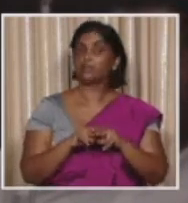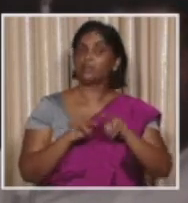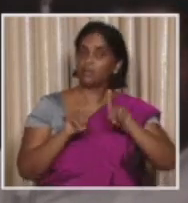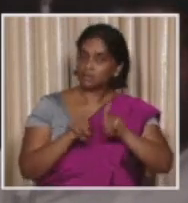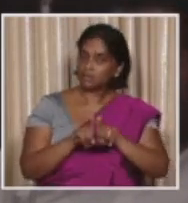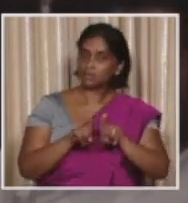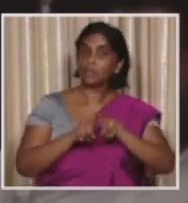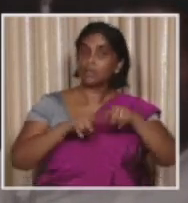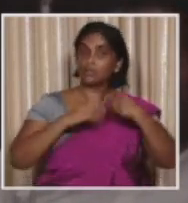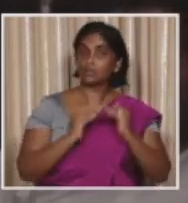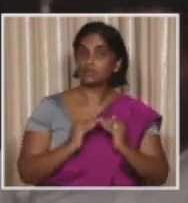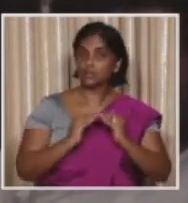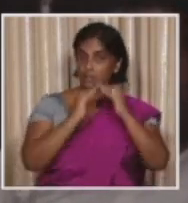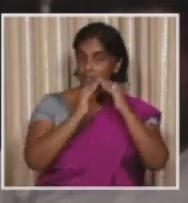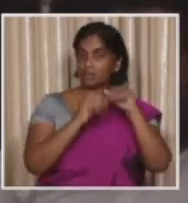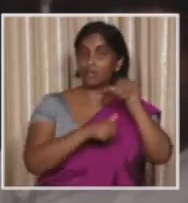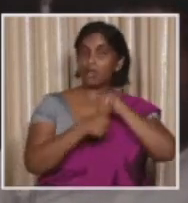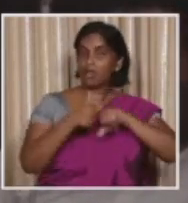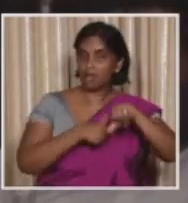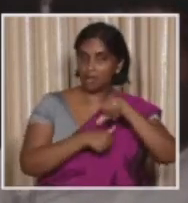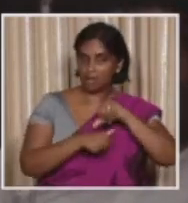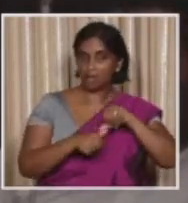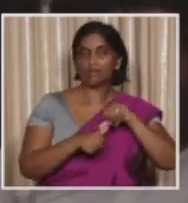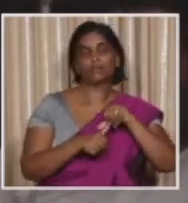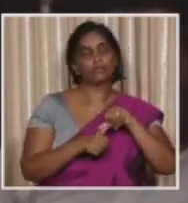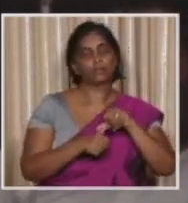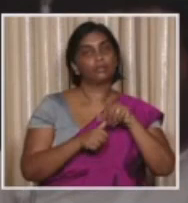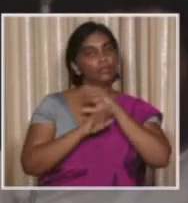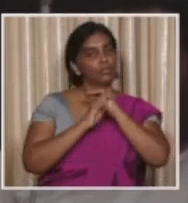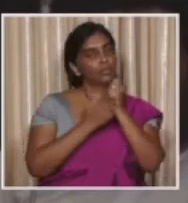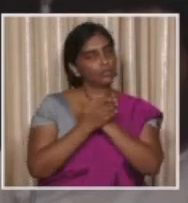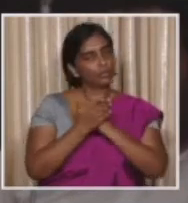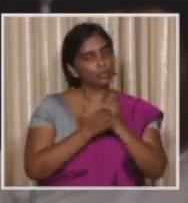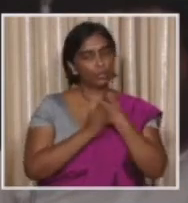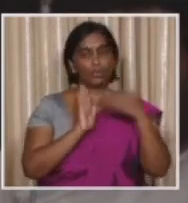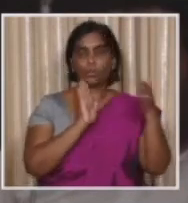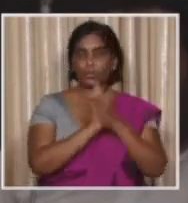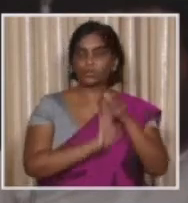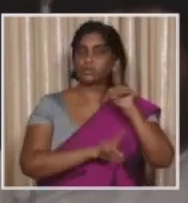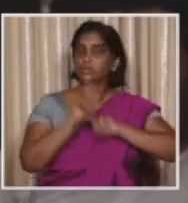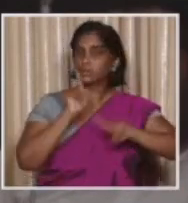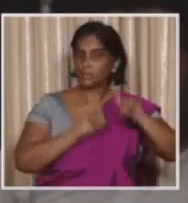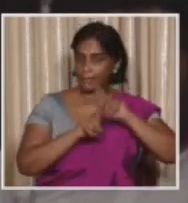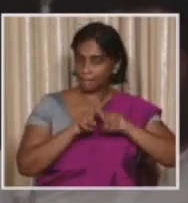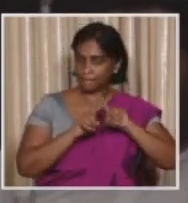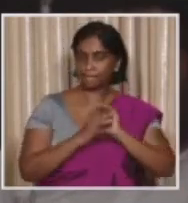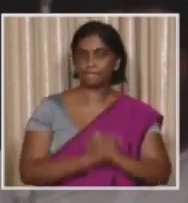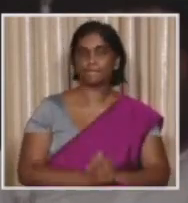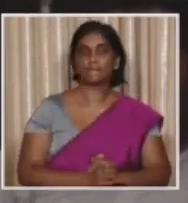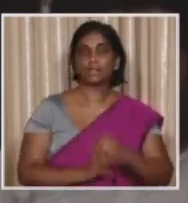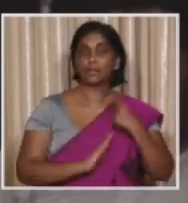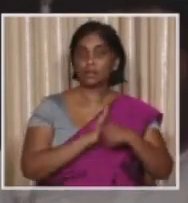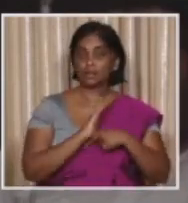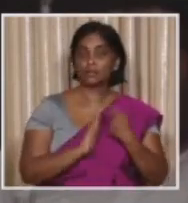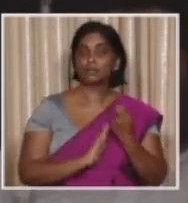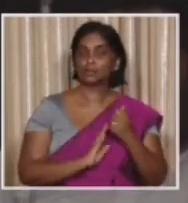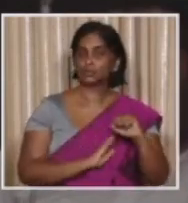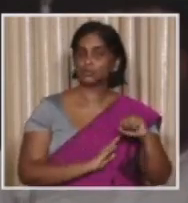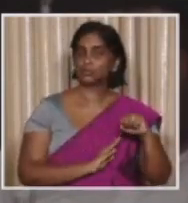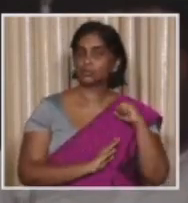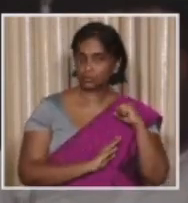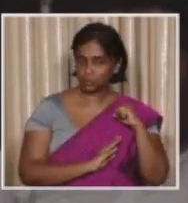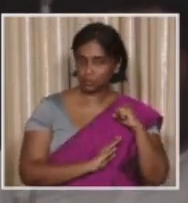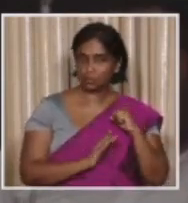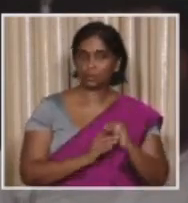අනෙකුත් සංවර්ධන නියෝජිත ආයතන මේ සියලු දේත් සමග සාකච්ඡා කරලා රටේ ආර්ථිකය ශක්තිමත්